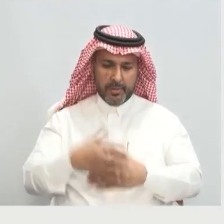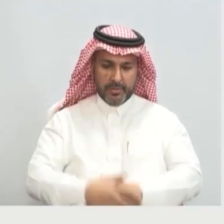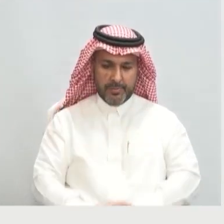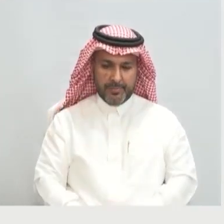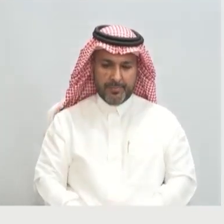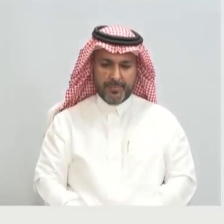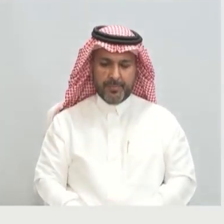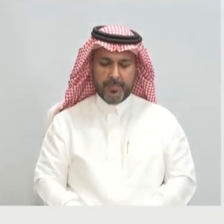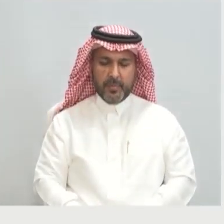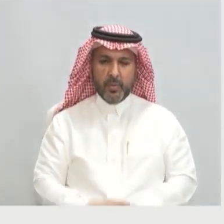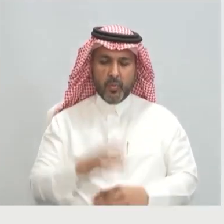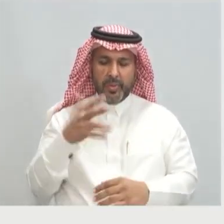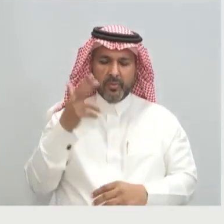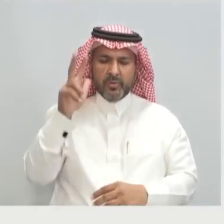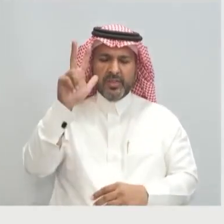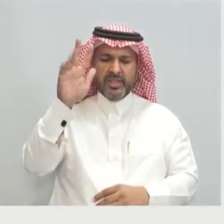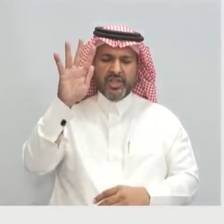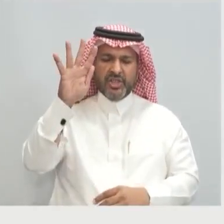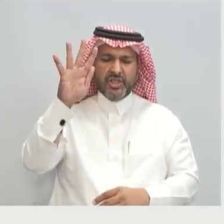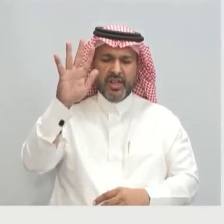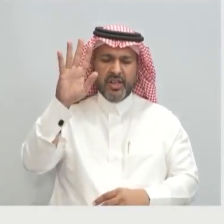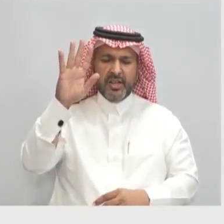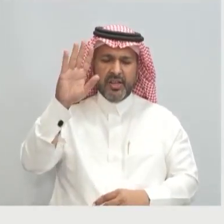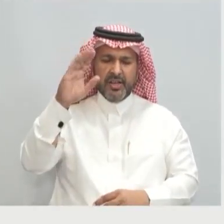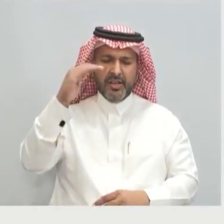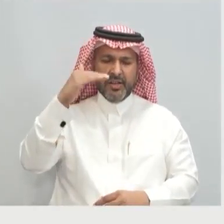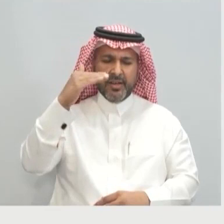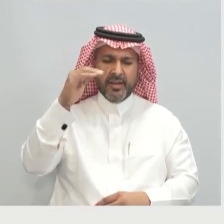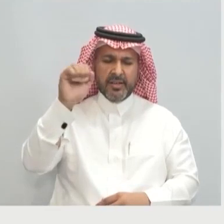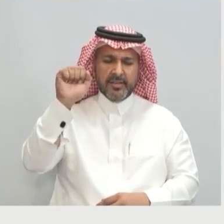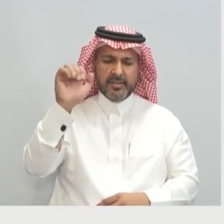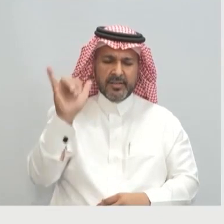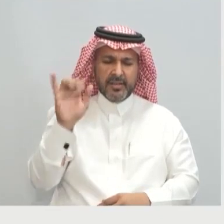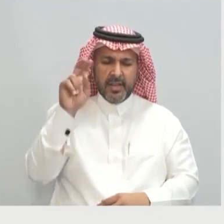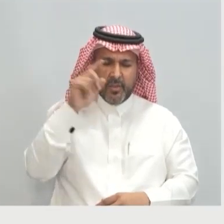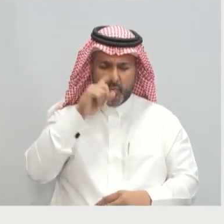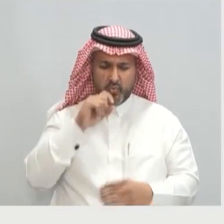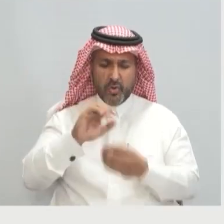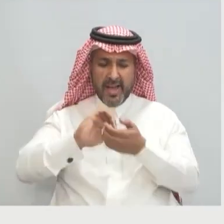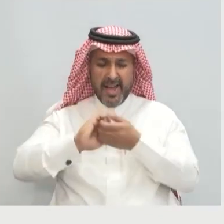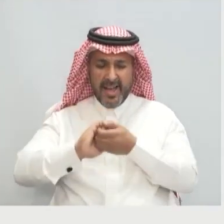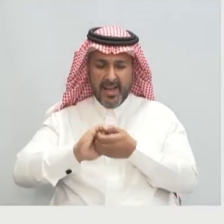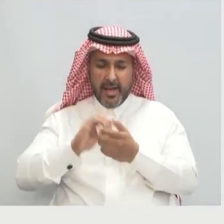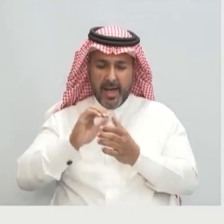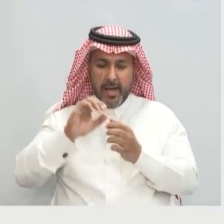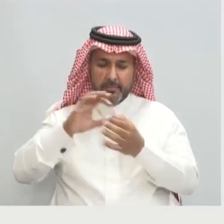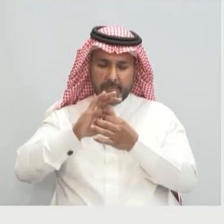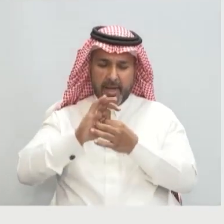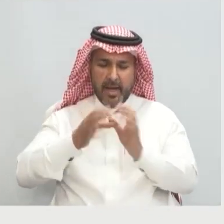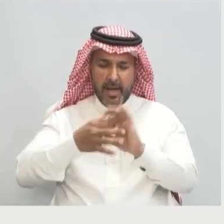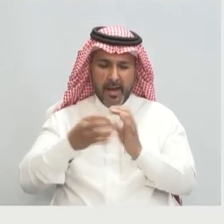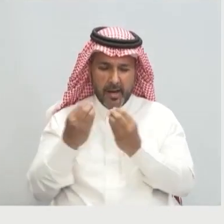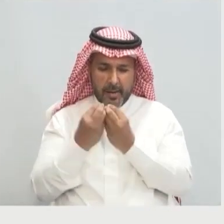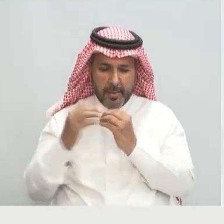شبكه الشخصيه هي اكتساب وتنميه العلاقات الشخصيه التي تتخطى حدود الادارات والتسلسل التنظيمي نجد مثلا مدير في